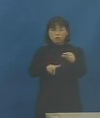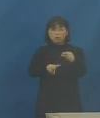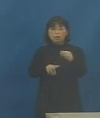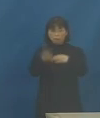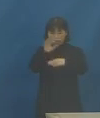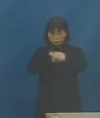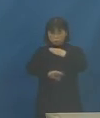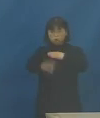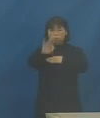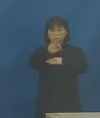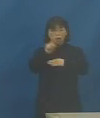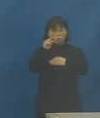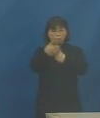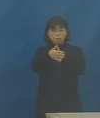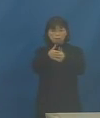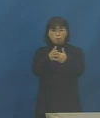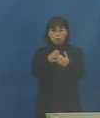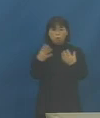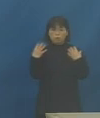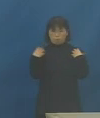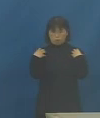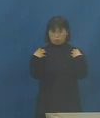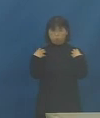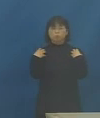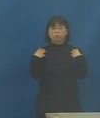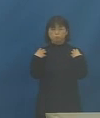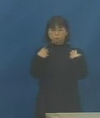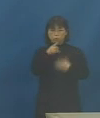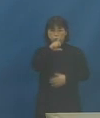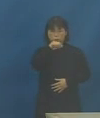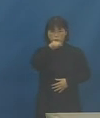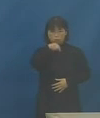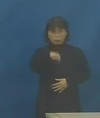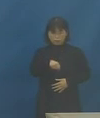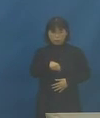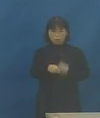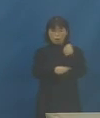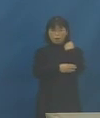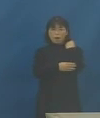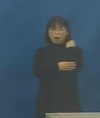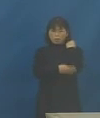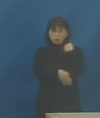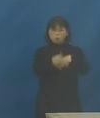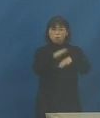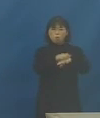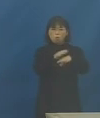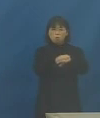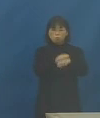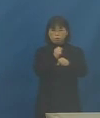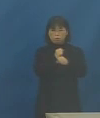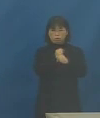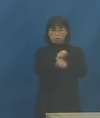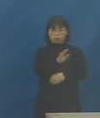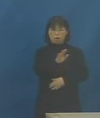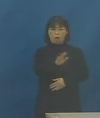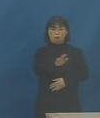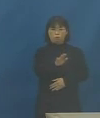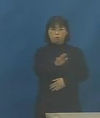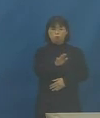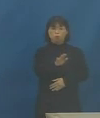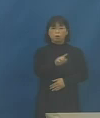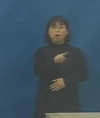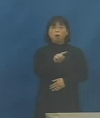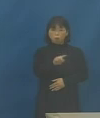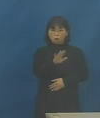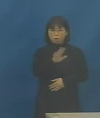の見守りをしますということを本県としてはコレ基本軸として作ってありまして来出るだか